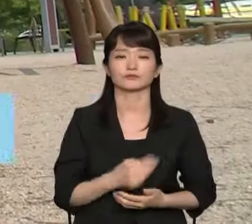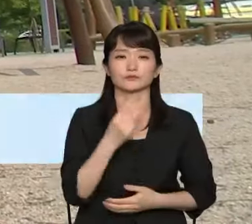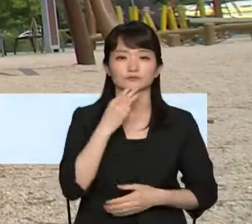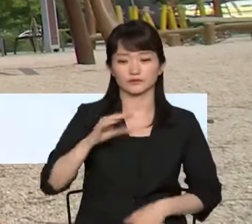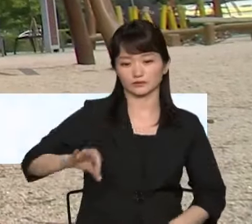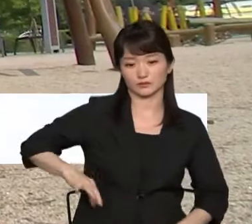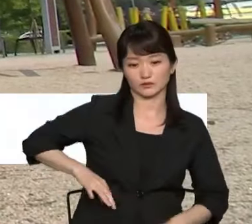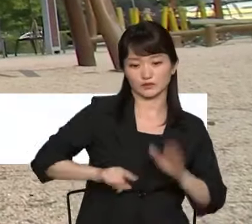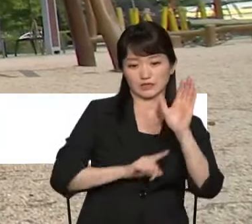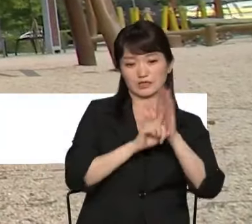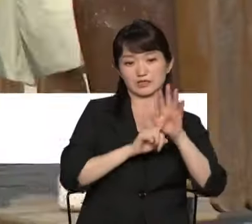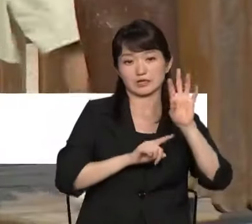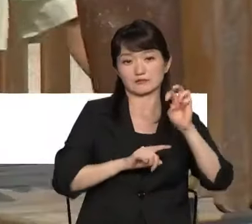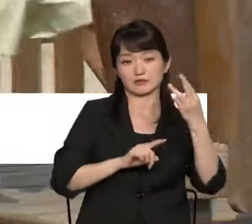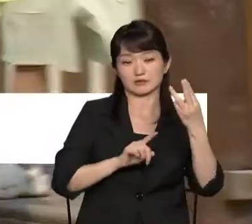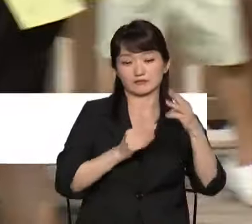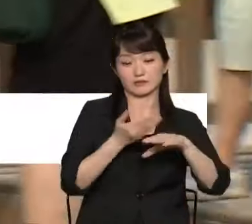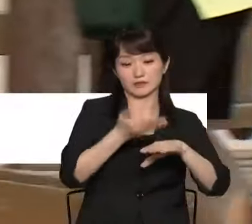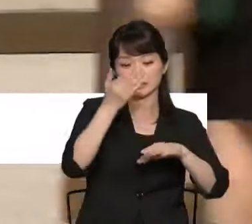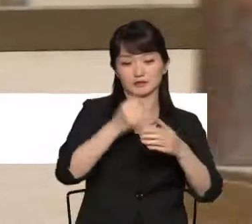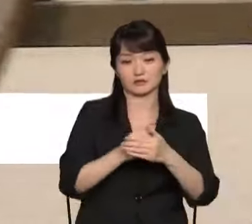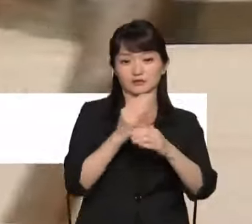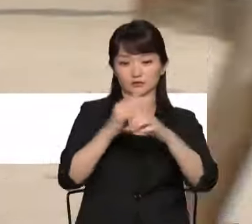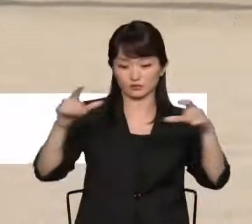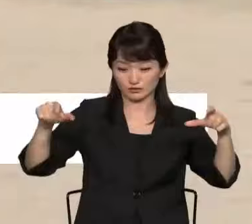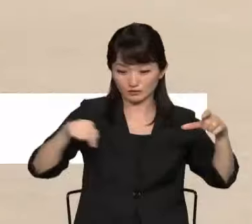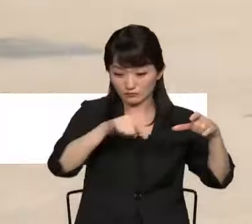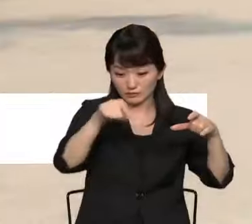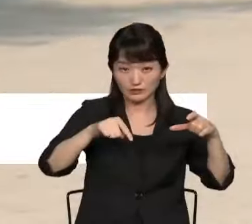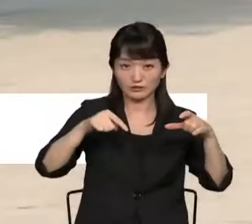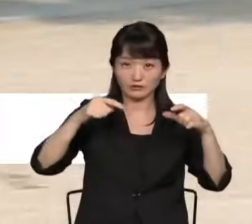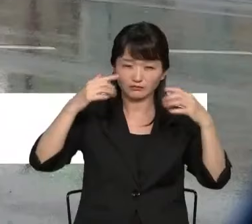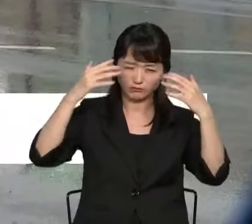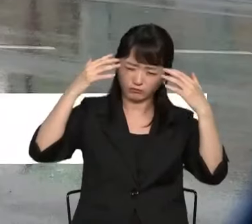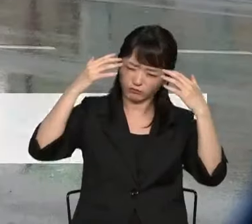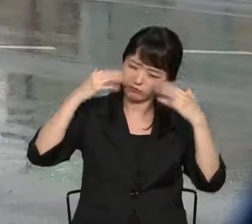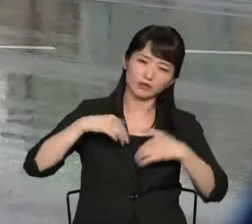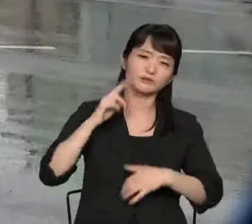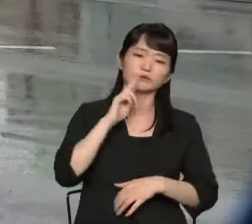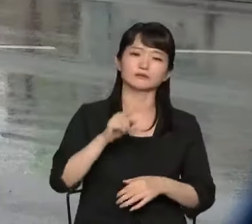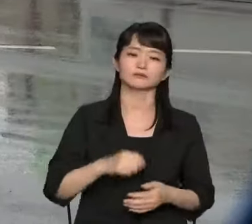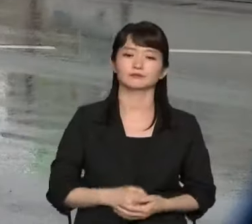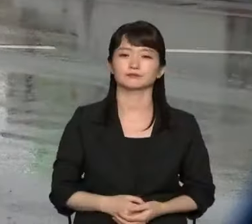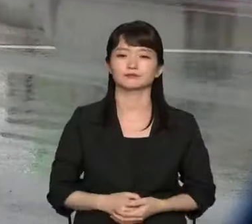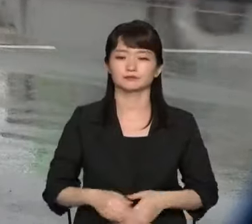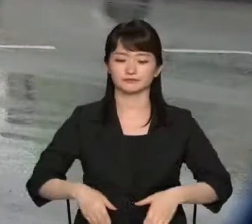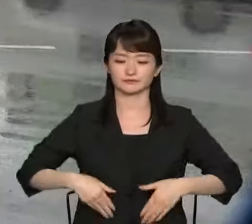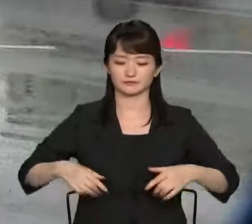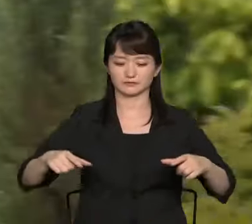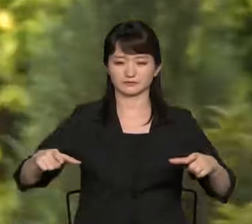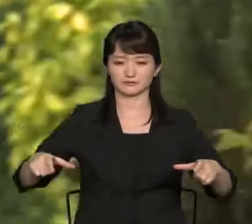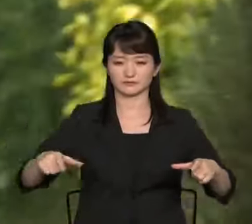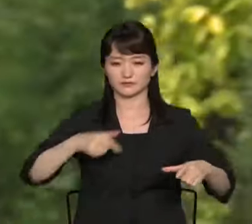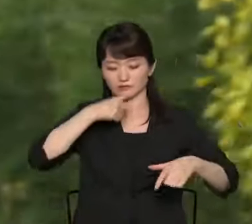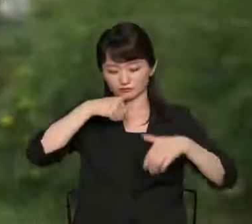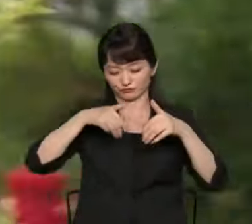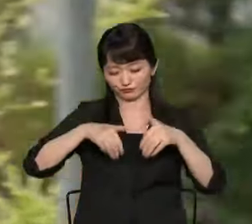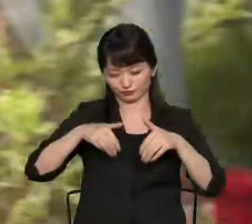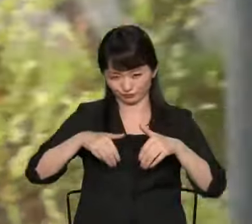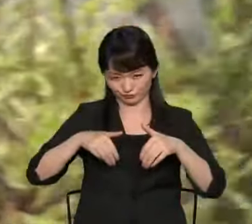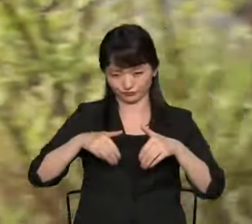기온이 33도를 넘는 등 중부 지역 중심으로 더위가 덮친 겁니다. 반면 남부 지방에는 비가